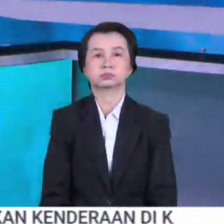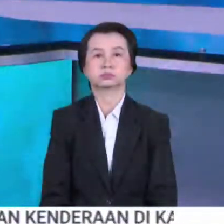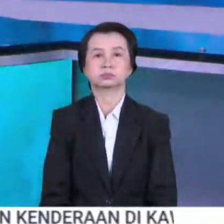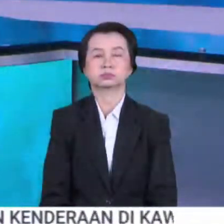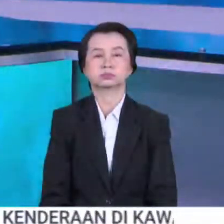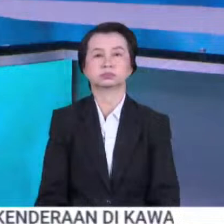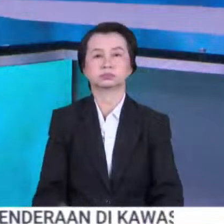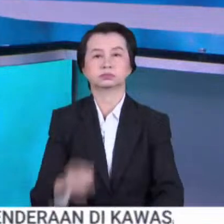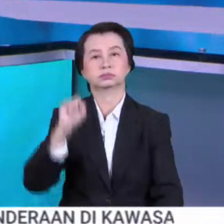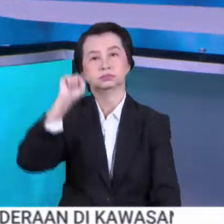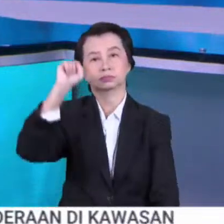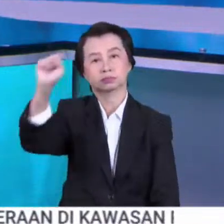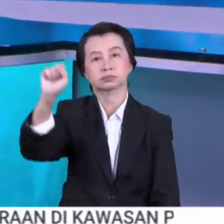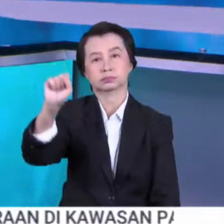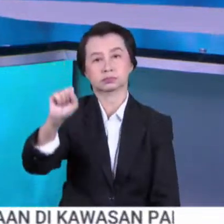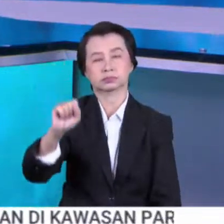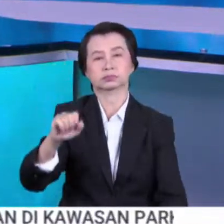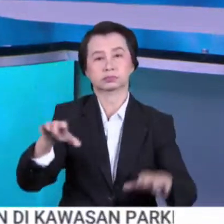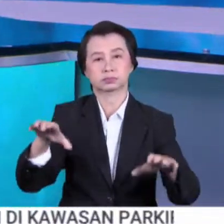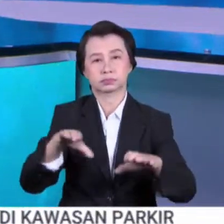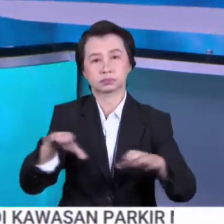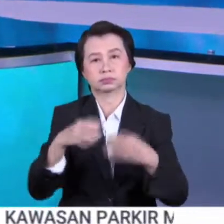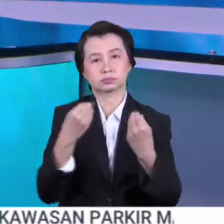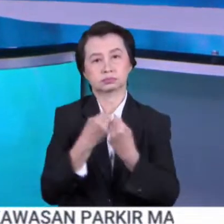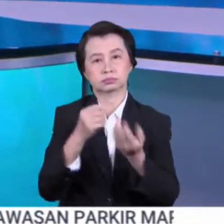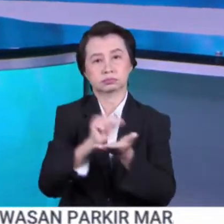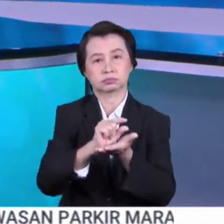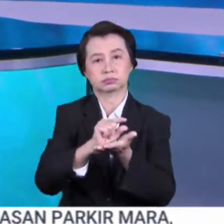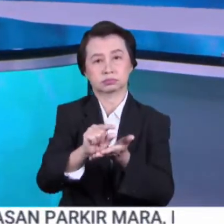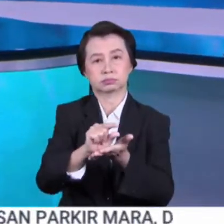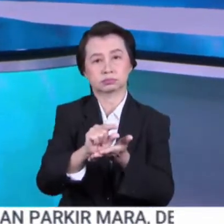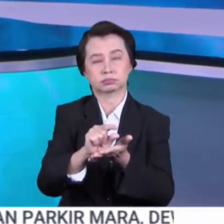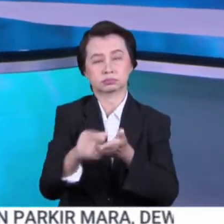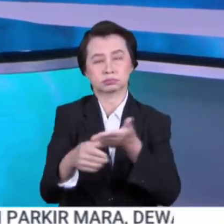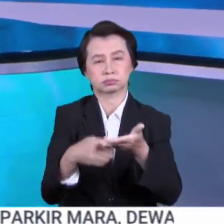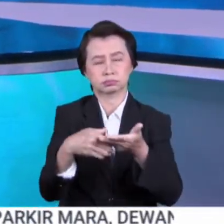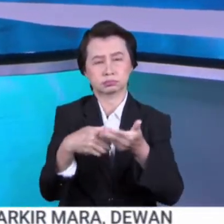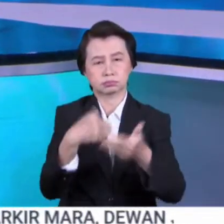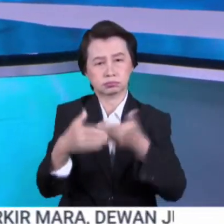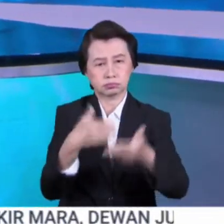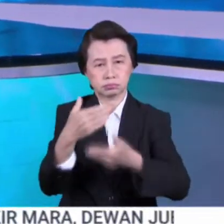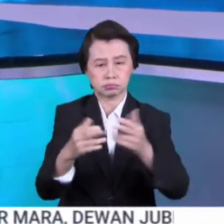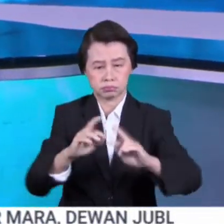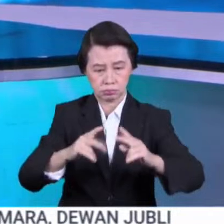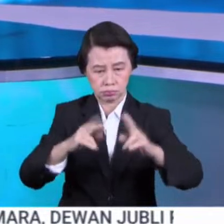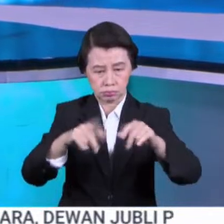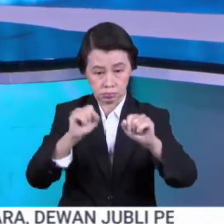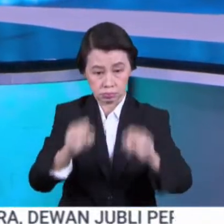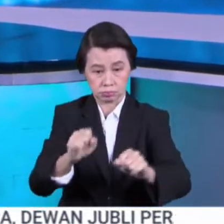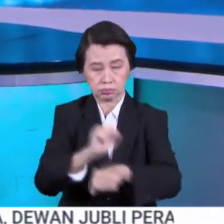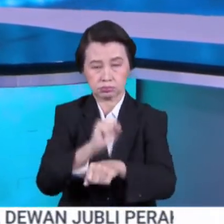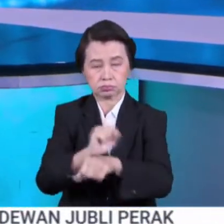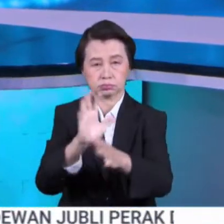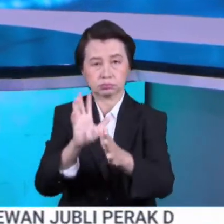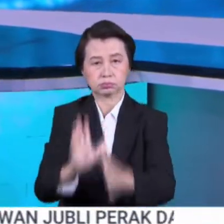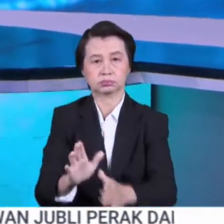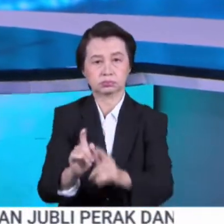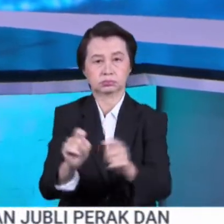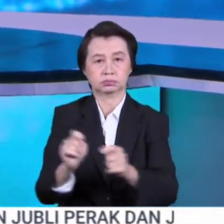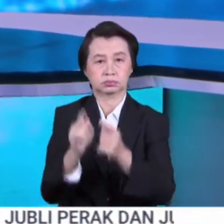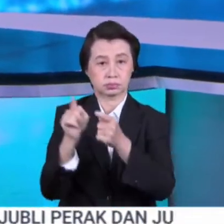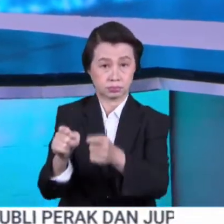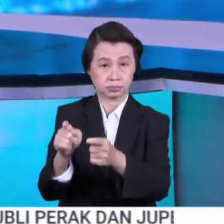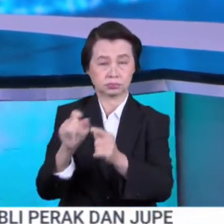Perkembangan dari Sabah petang ini, pelaksanaan kadar gaji progresif tingkat keupayaan tenaga buruh tempatan. Jadi langsung